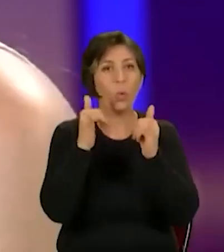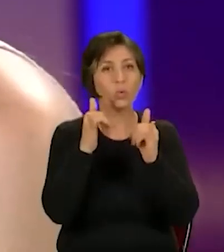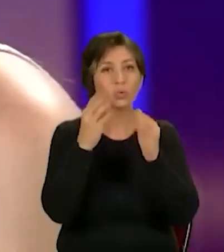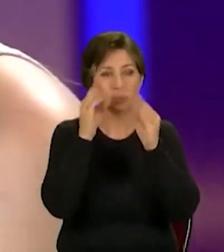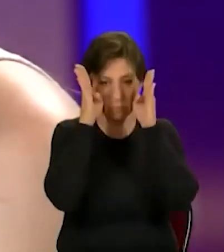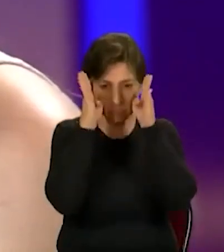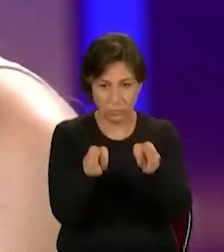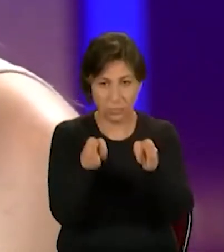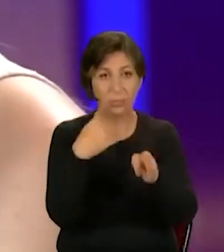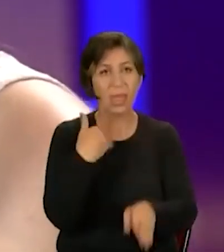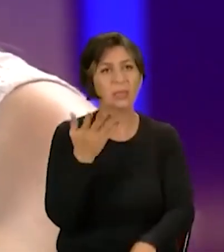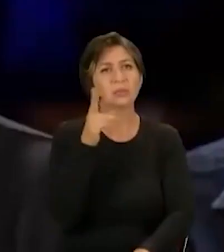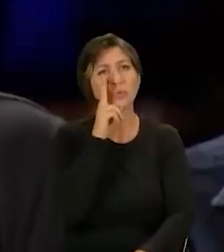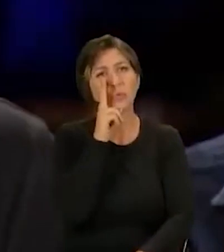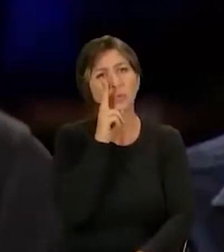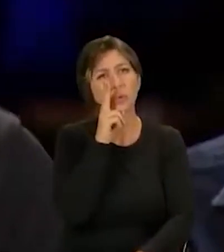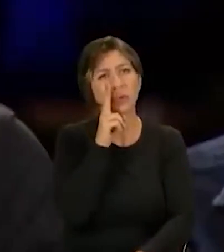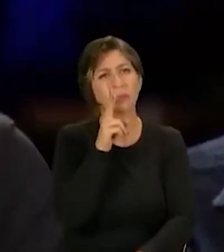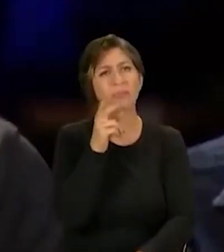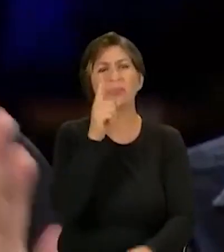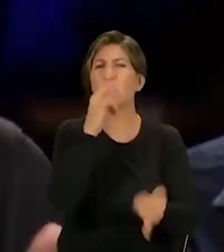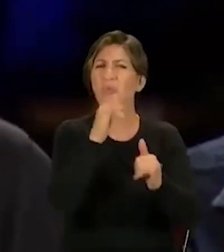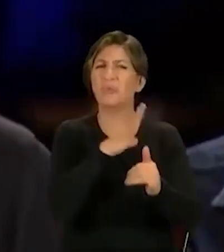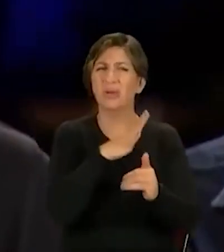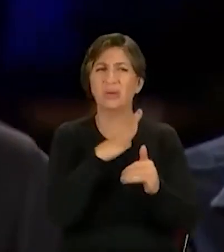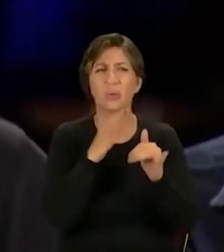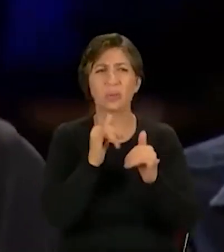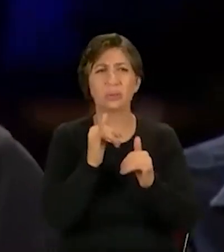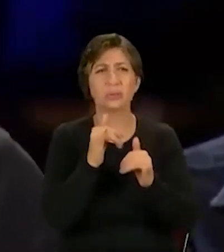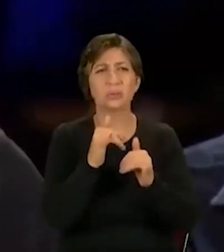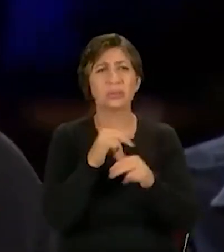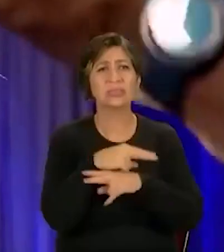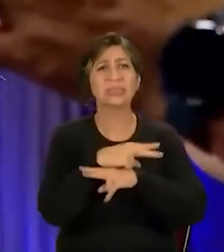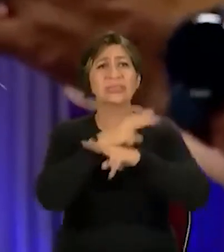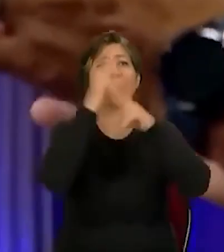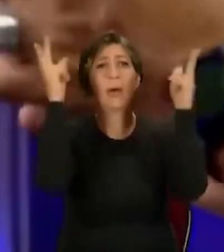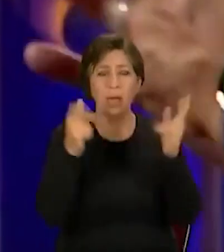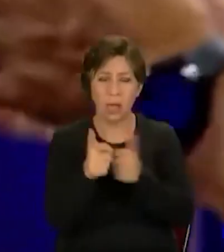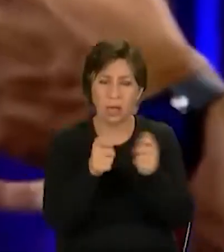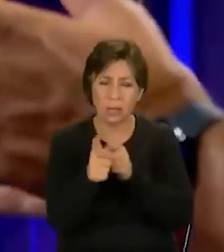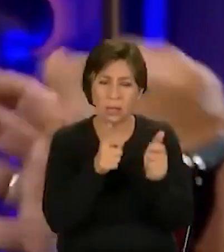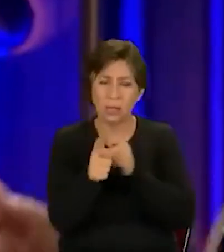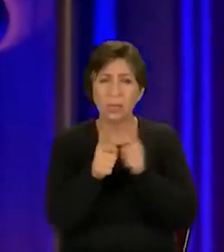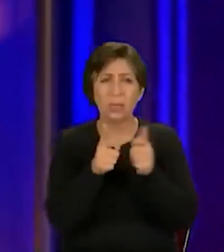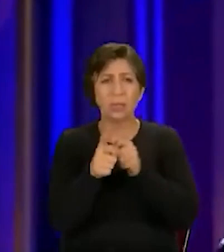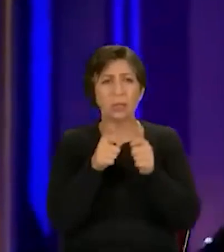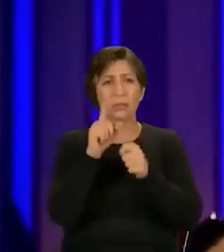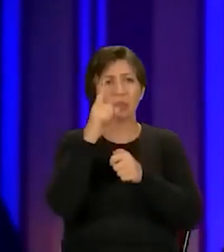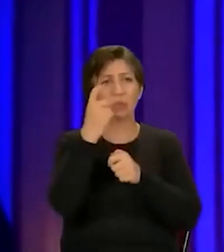Evet. Kitleniyorsunuz. Ben mesela en son ne Quake oynadım. En son onu biliyorum. Quake sabahlara kadar, yani ölüyordum oynarken.